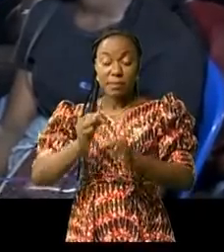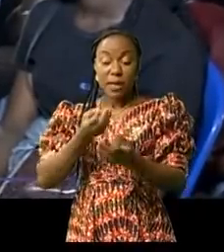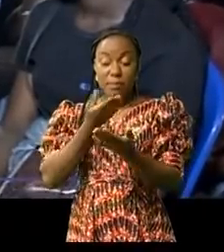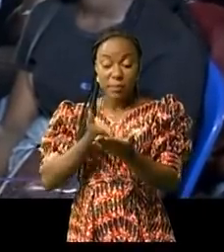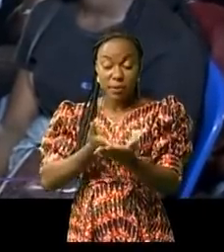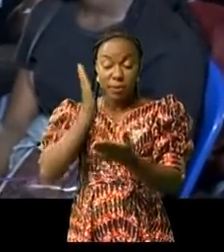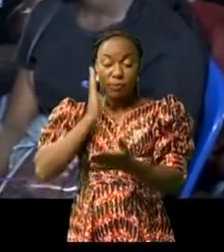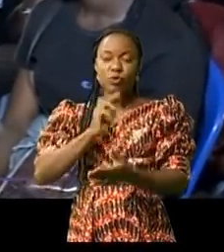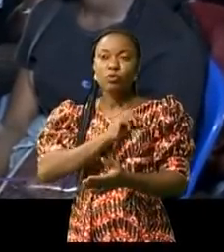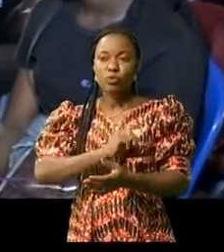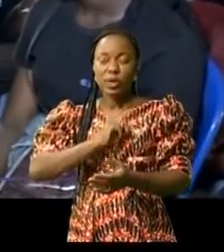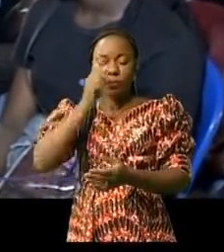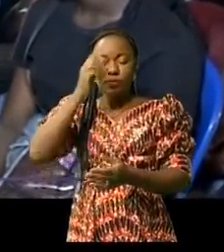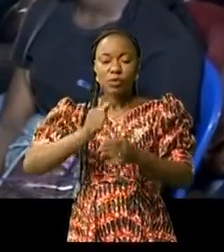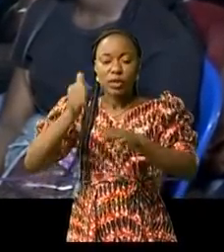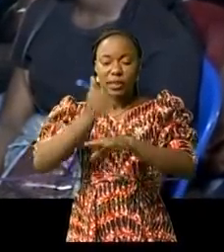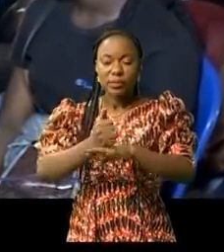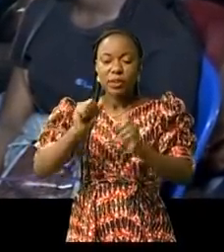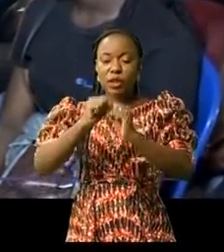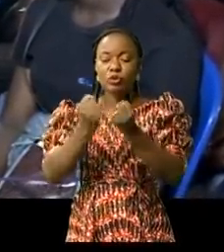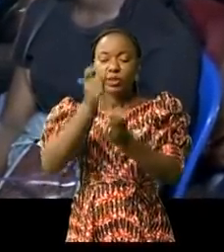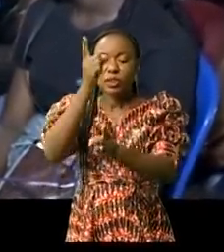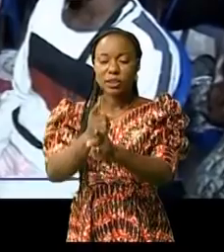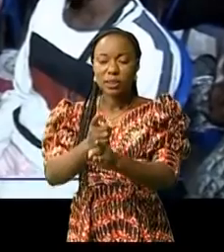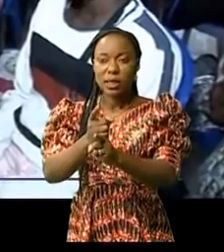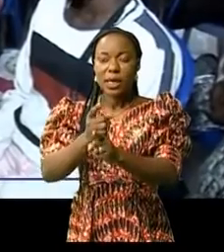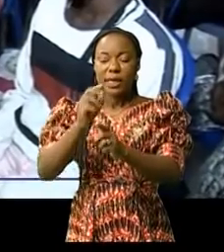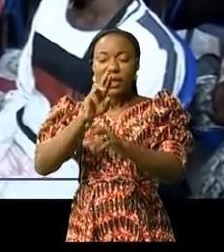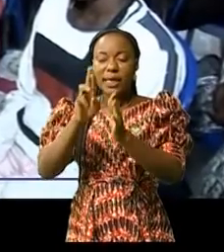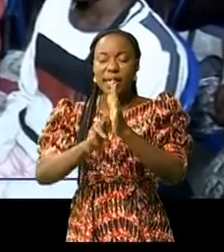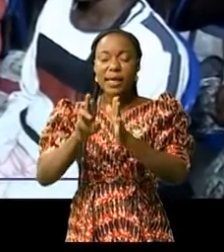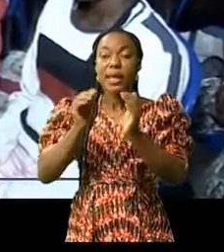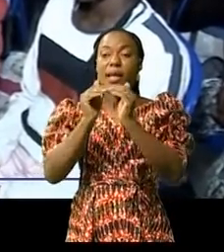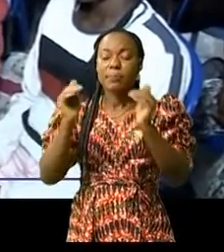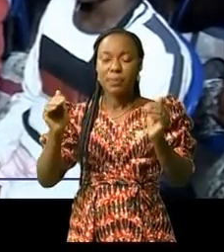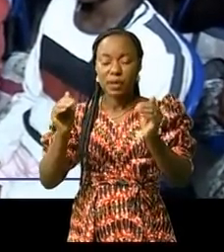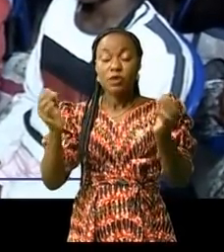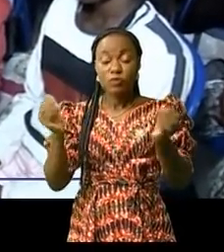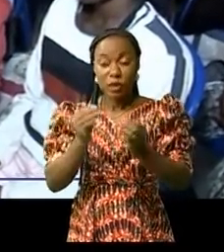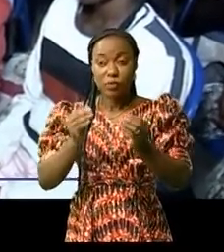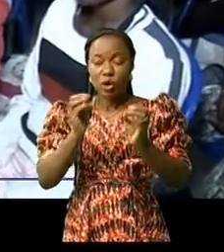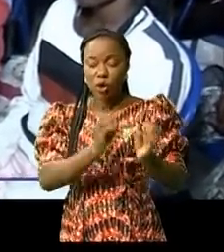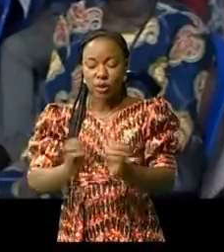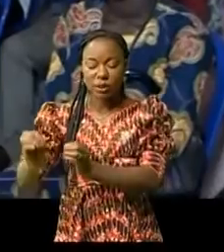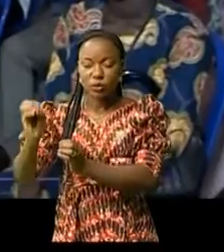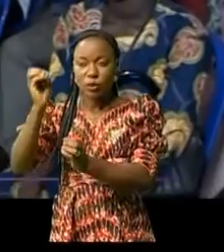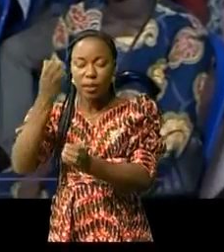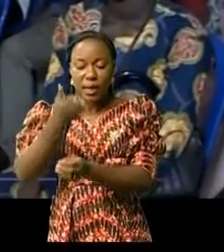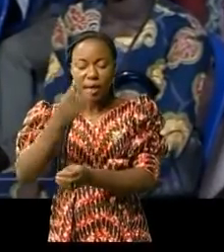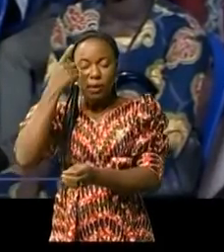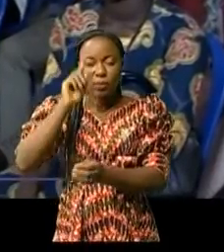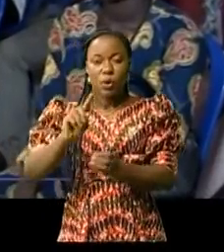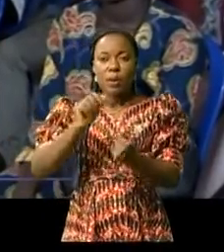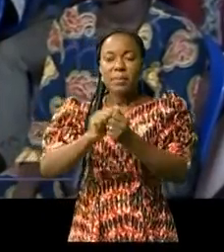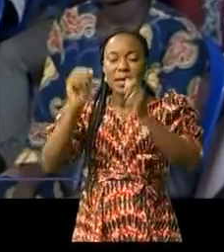pour l'établissement d'une société juste où règne la paix c'est le leitmotiv de cette organisation a impulsé par